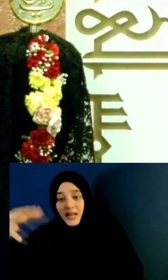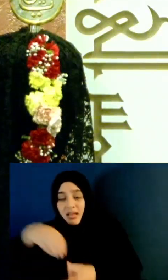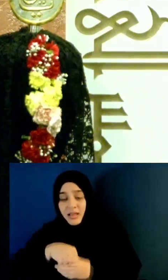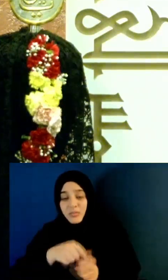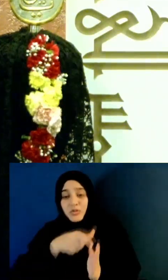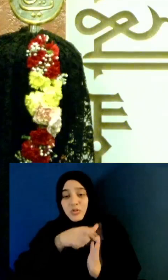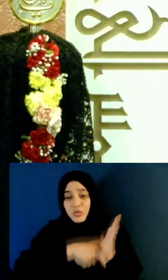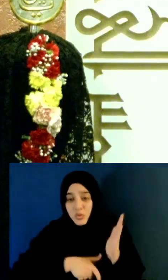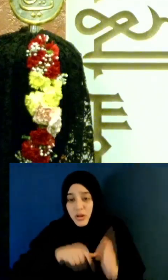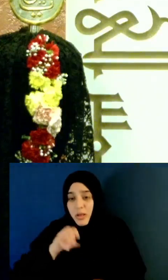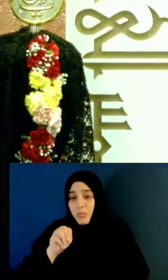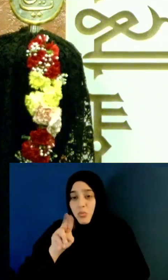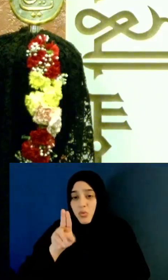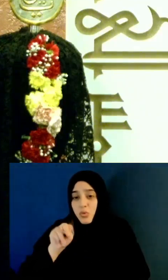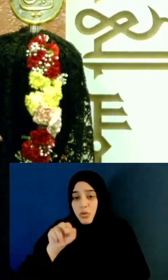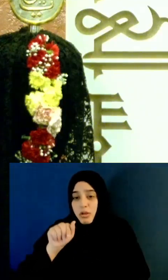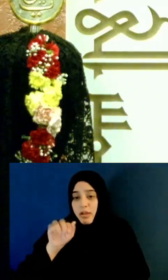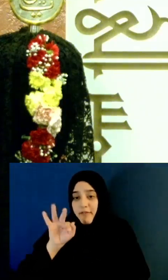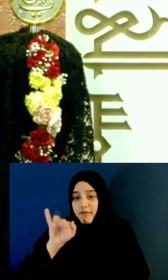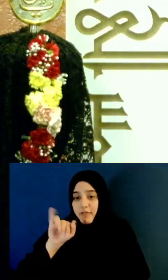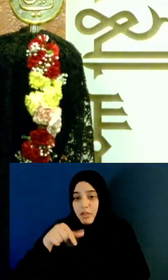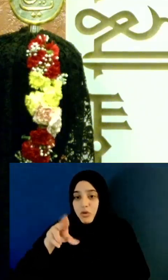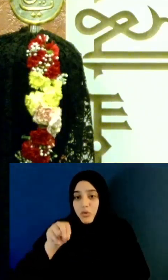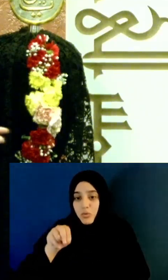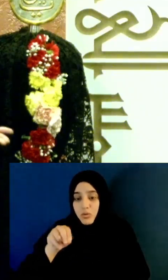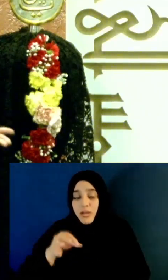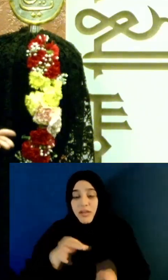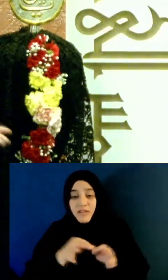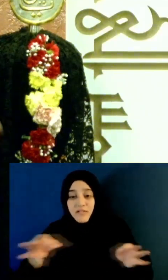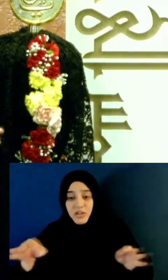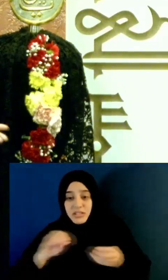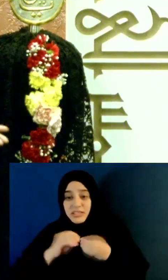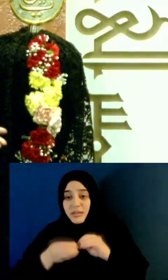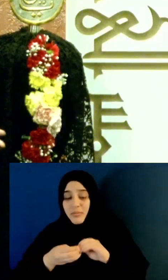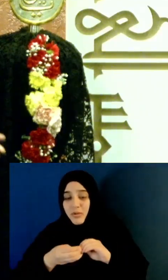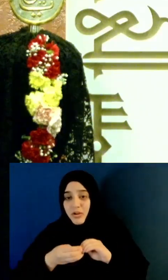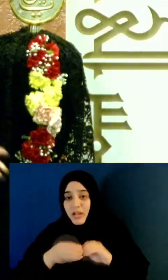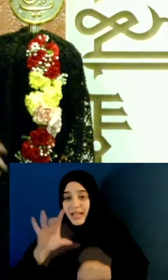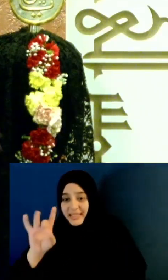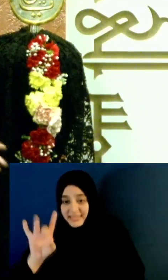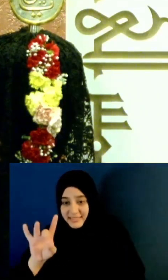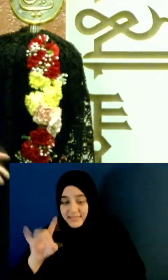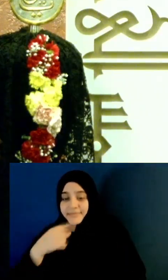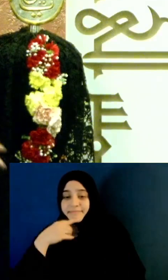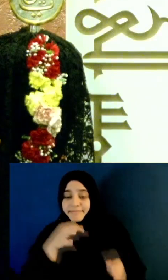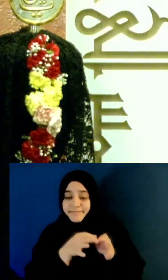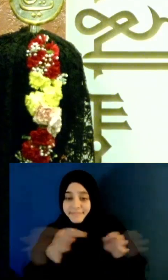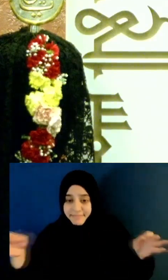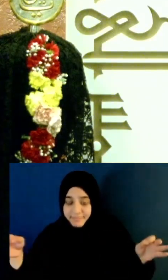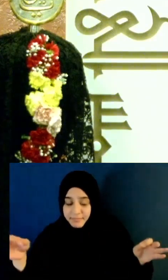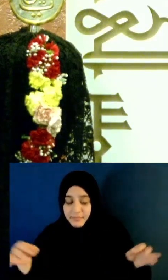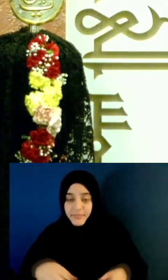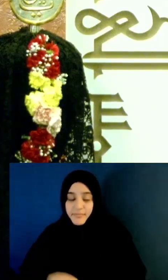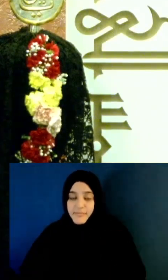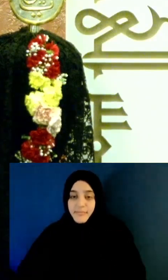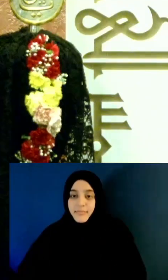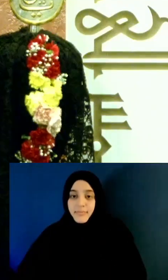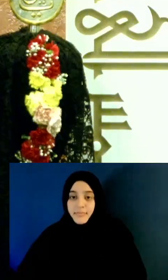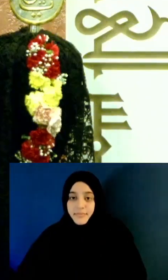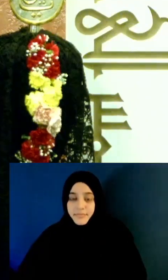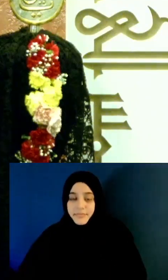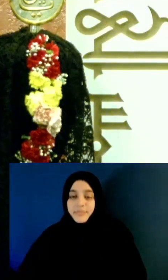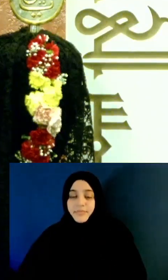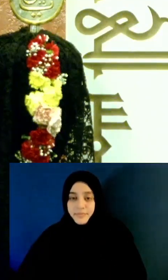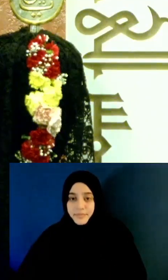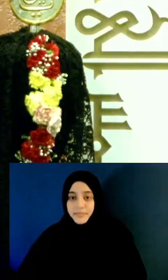Al-Munafiqun, verse number 8, he said, وَلِلَّهِ الْعِزَّةُ وَلِرَسُولِهِ وَلِلْمُؤْمِنِينَ.